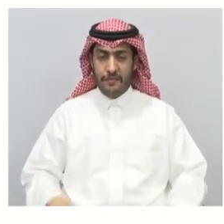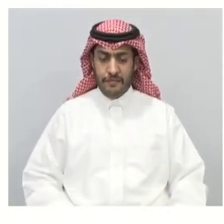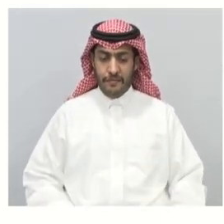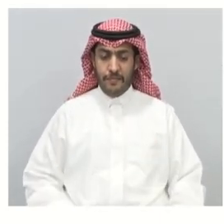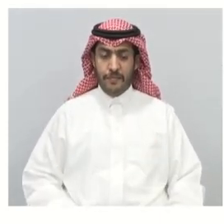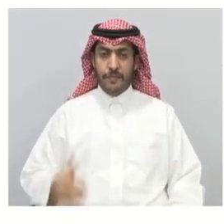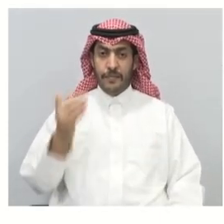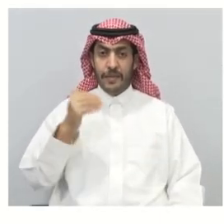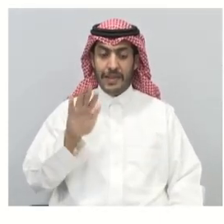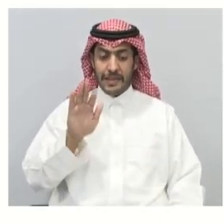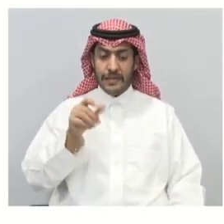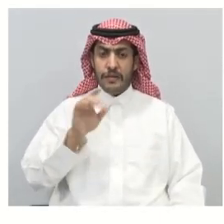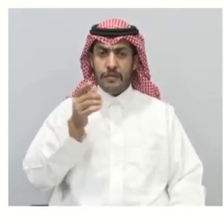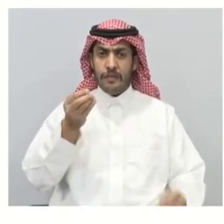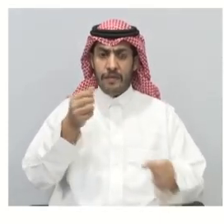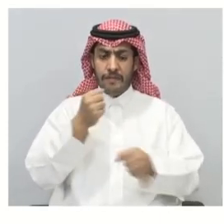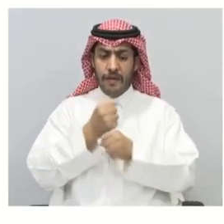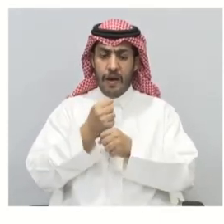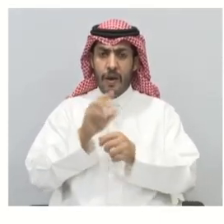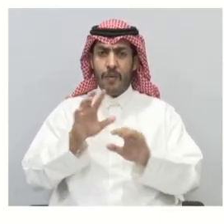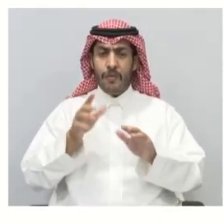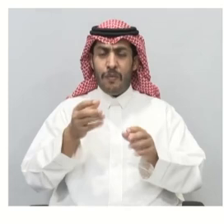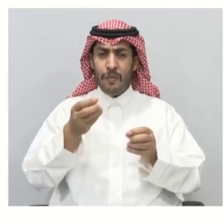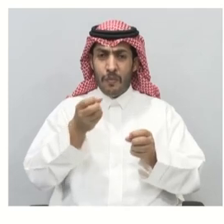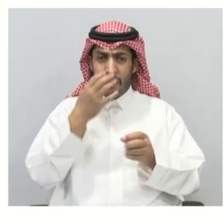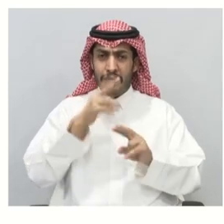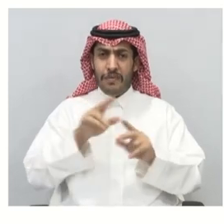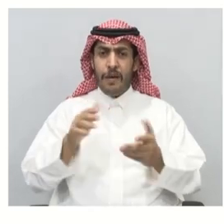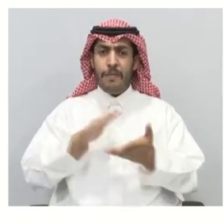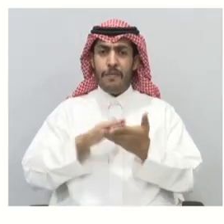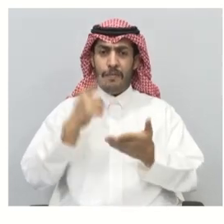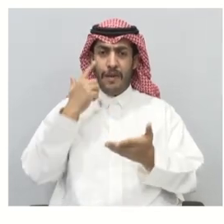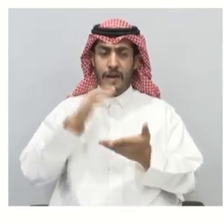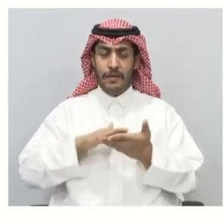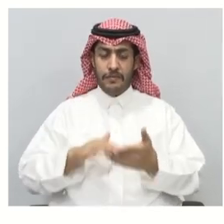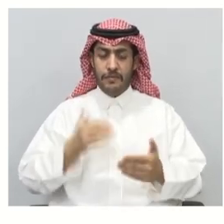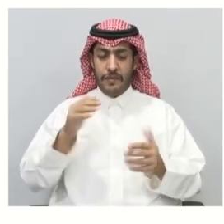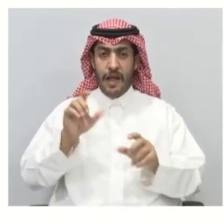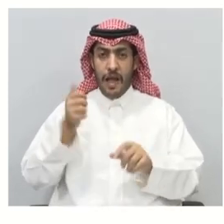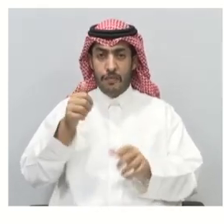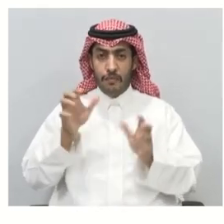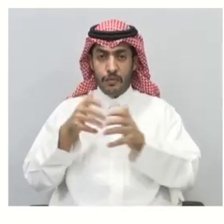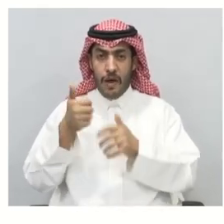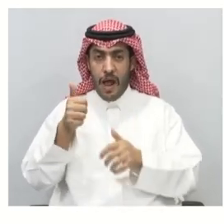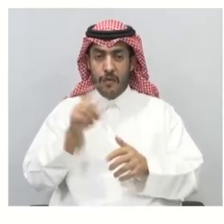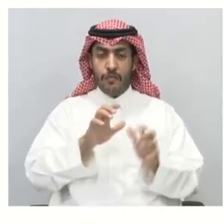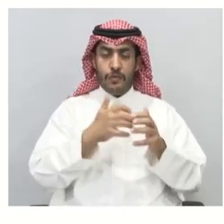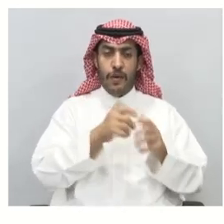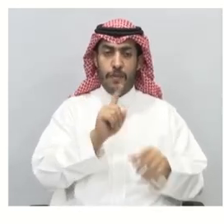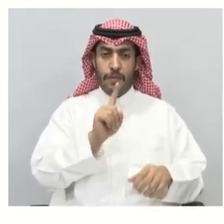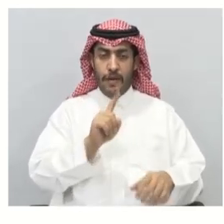اربعه ساء فعلا الملوثون للبيئه لاحظ هنا مجموعه الف مجموعه